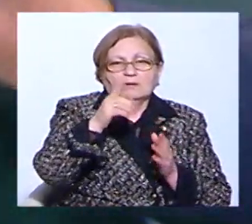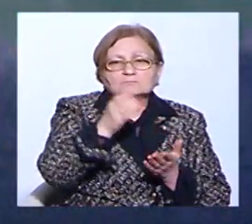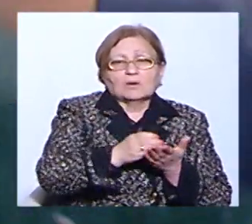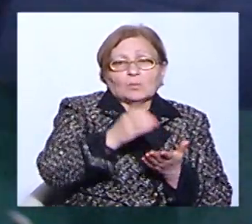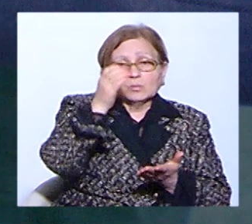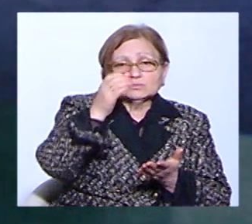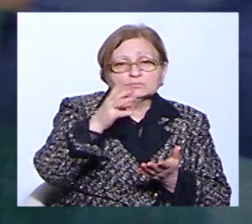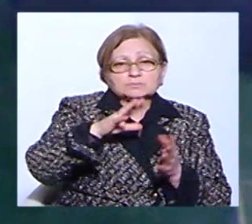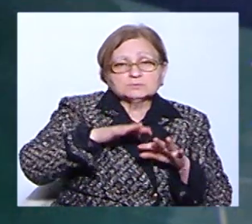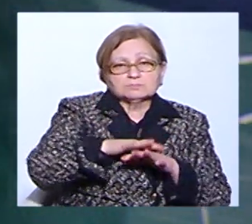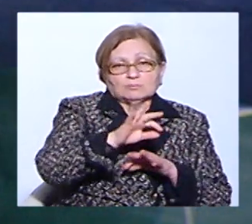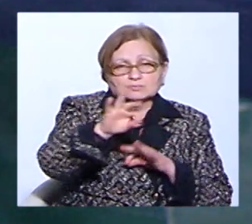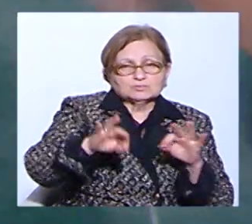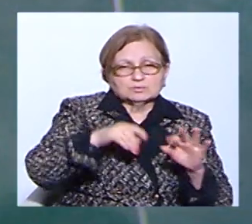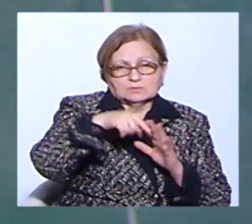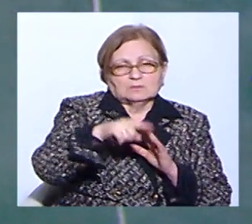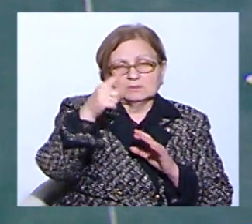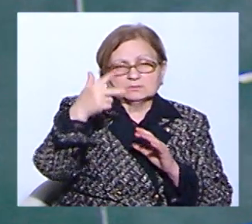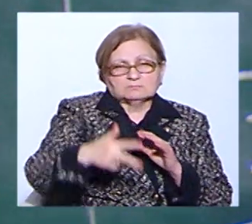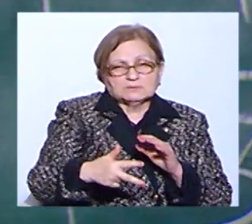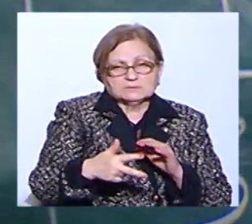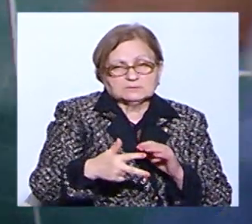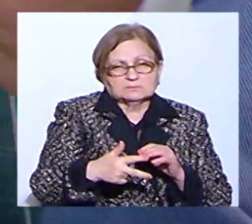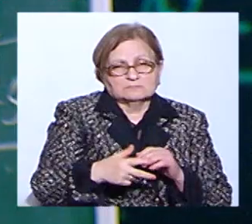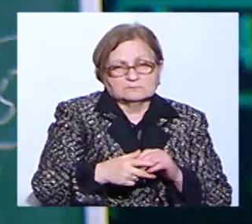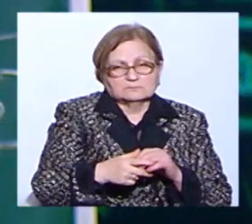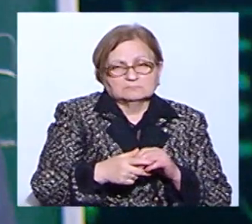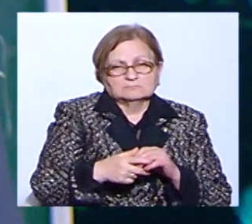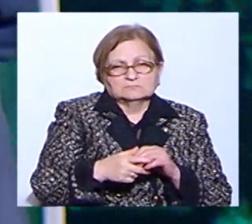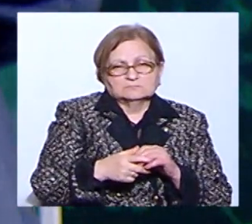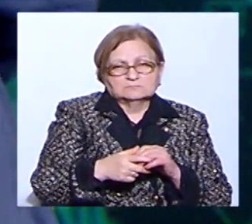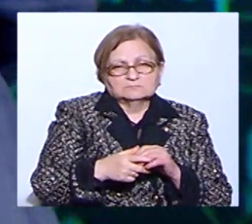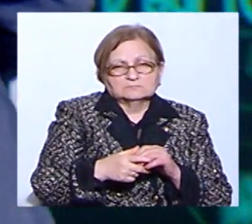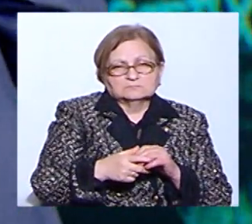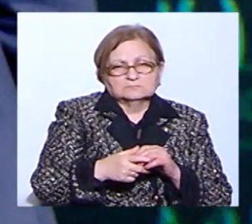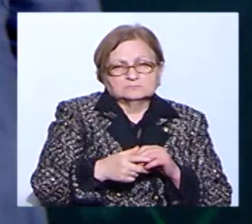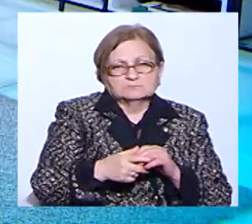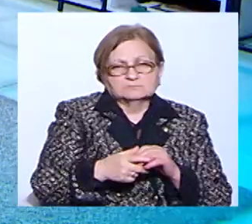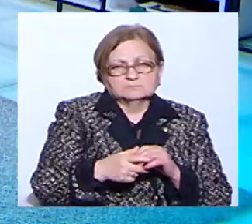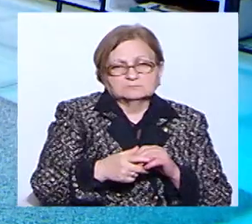მოცულობა არის 1/3, მოდი ეს წავშალოთ.